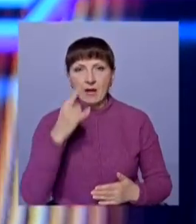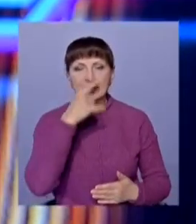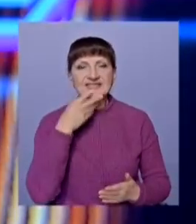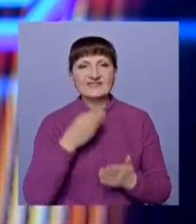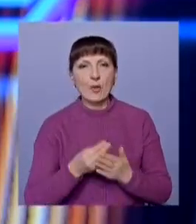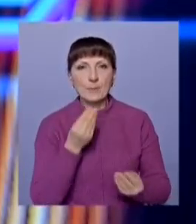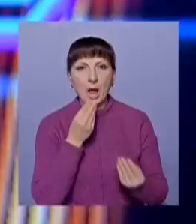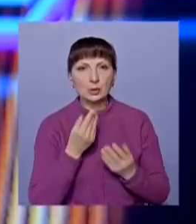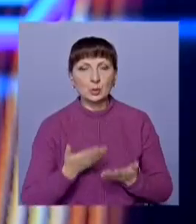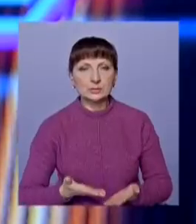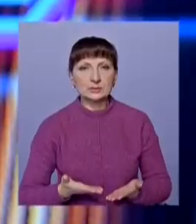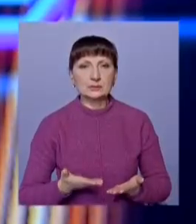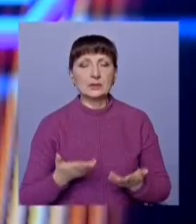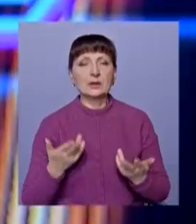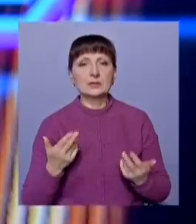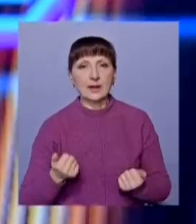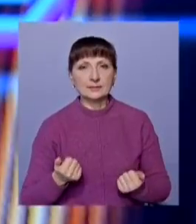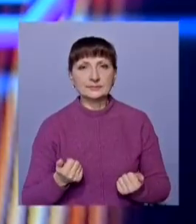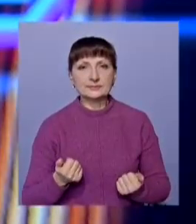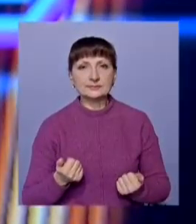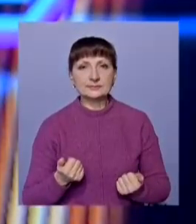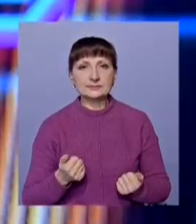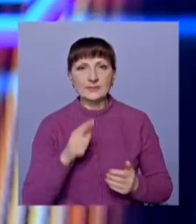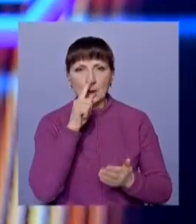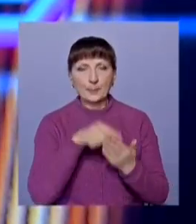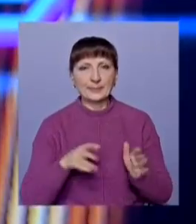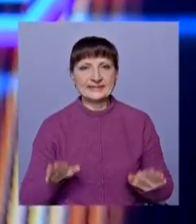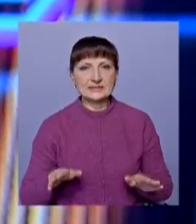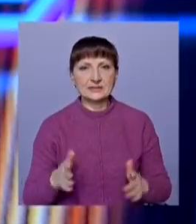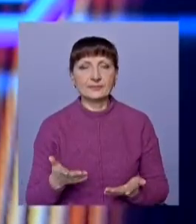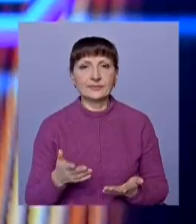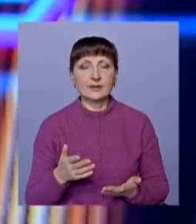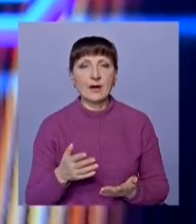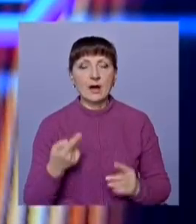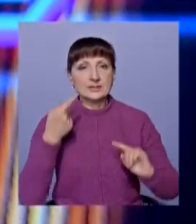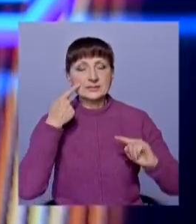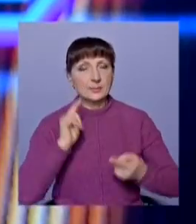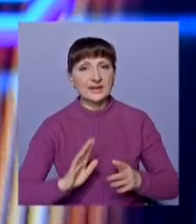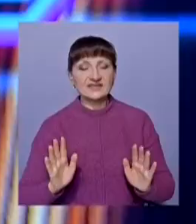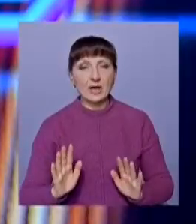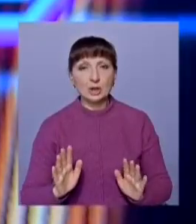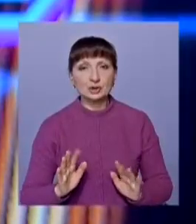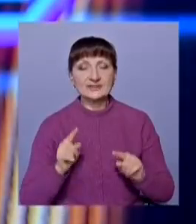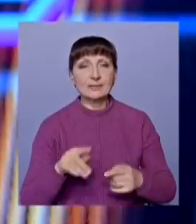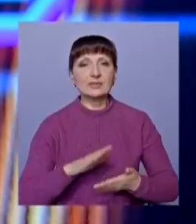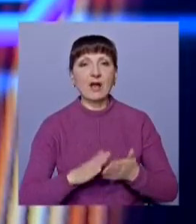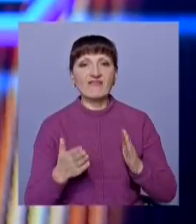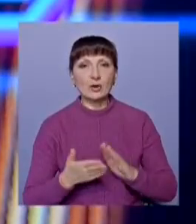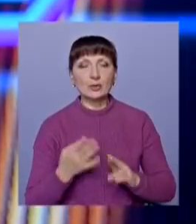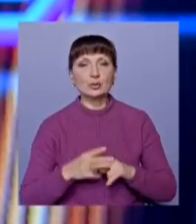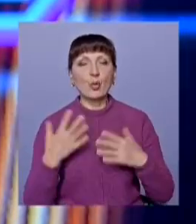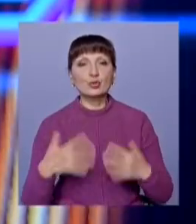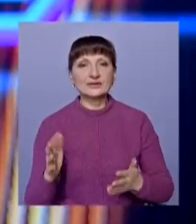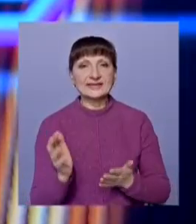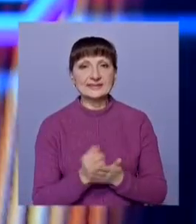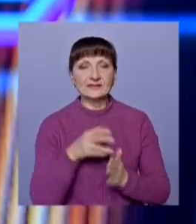Казахстанских продуктов, это да, речь идет, да, о мясе птицы. Здесь это не противоречит тем договоренностям, которые уже